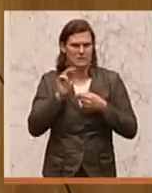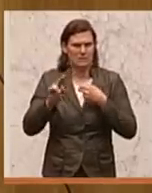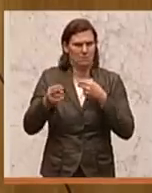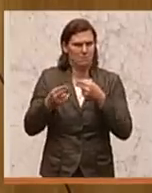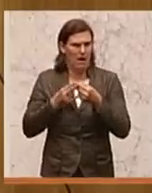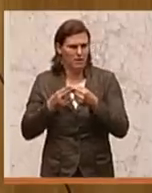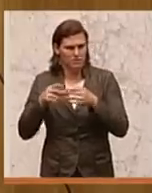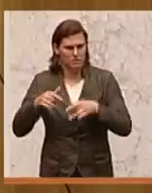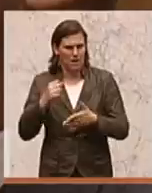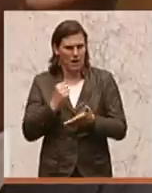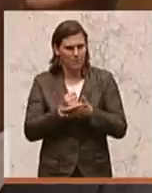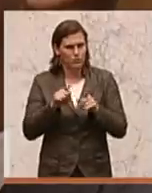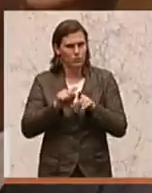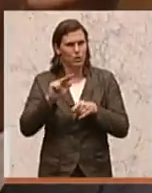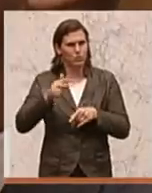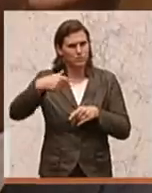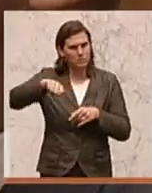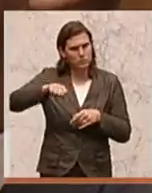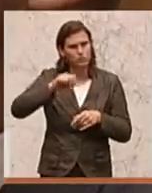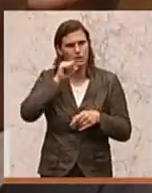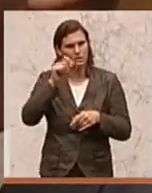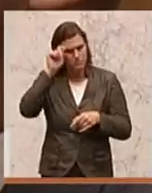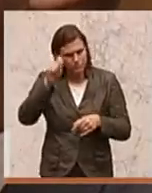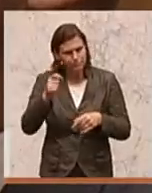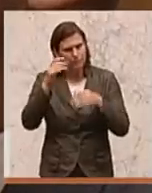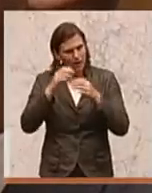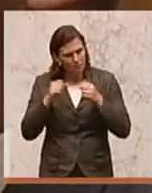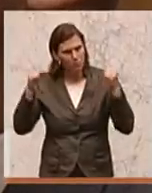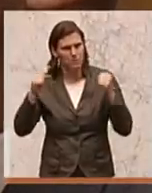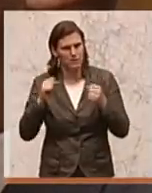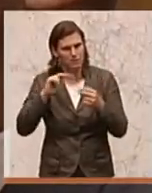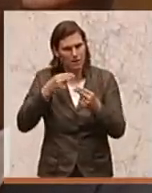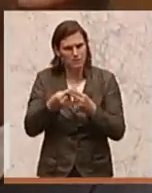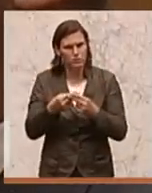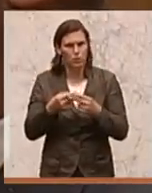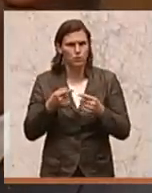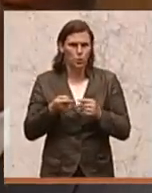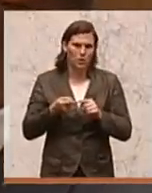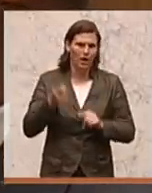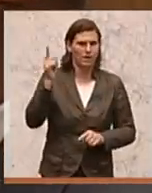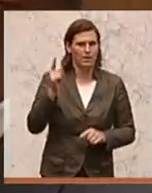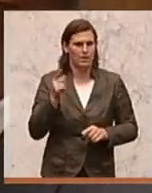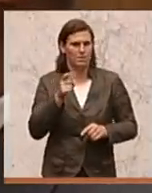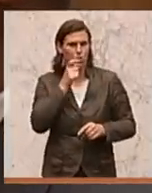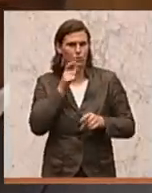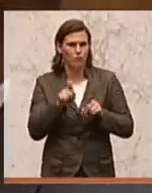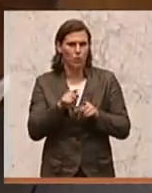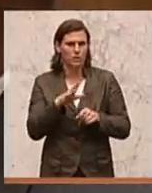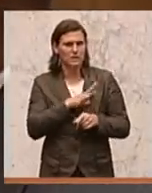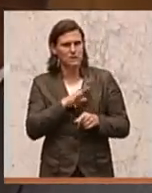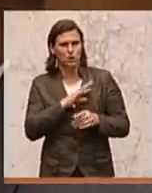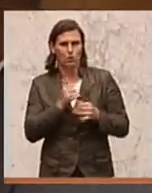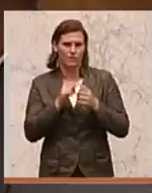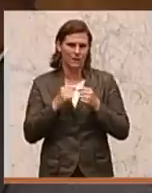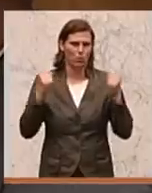als dritter Präsident gereiche der Republik nicht zur Ehre. Er schreibt auch, dass solche Karrieren aber zum immanenten Risiko der repräsentativen